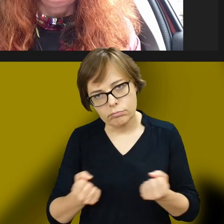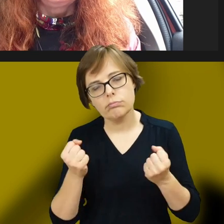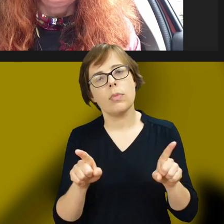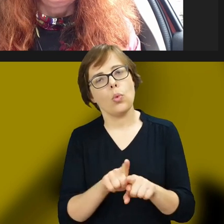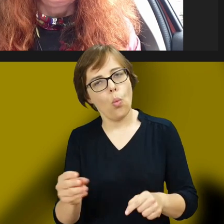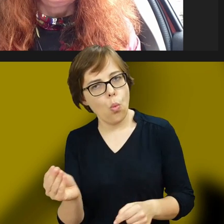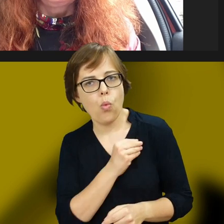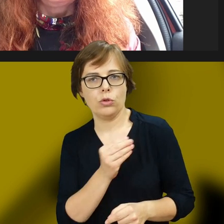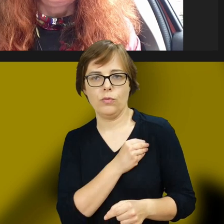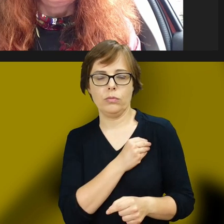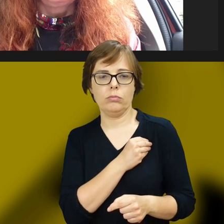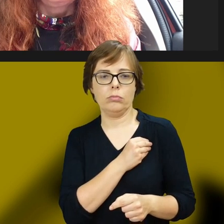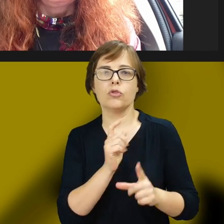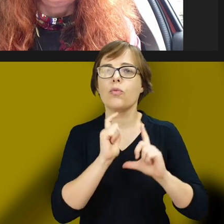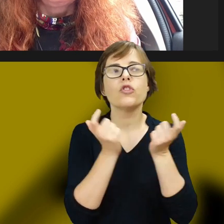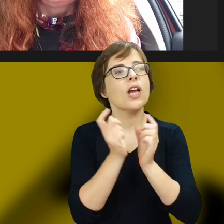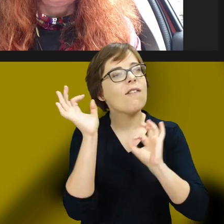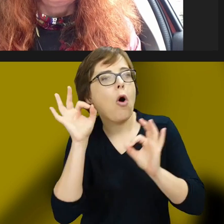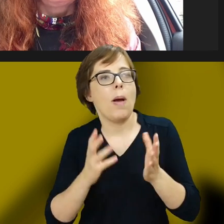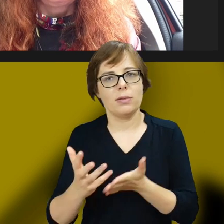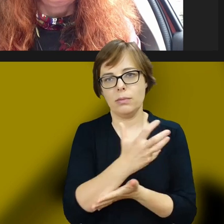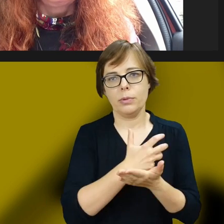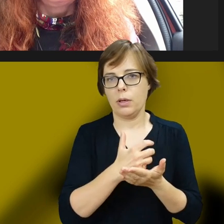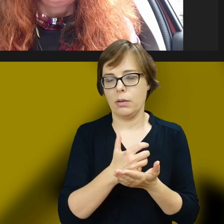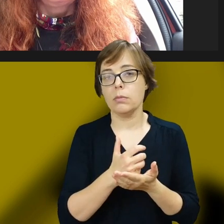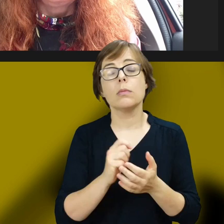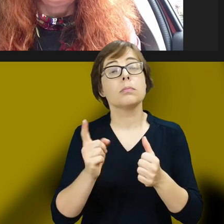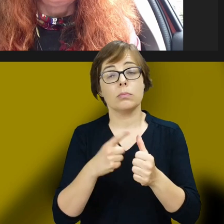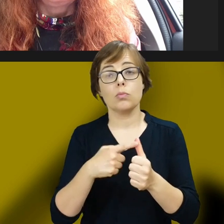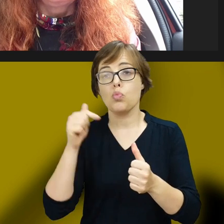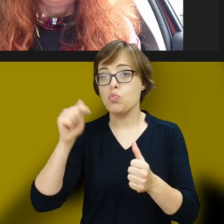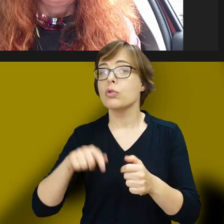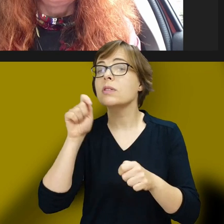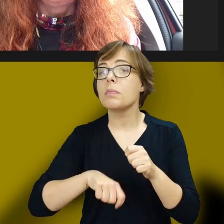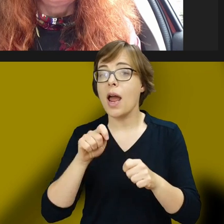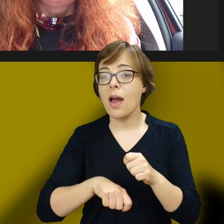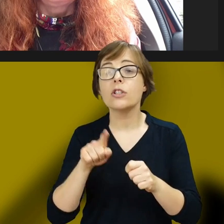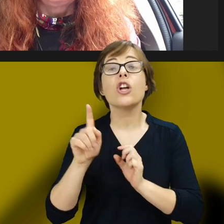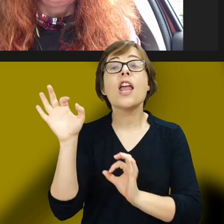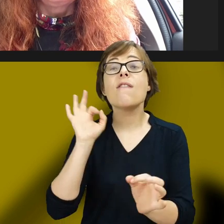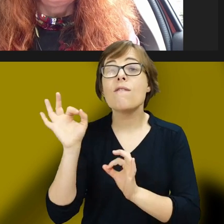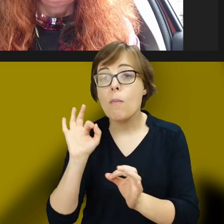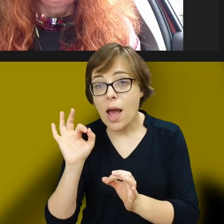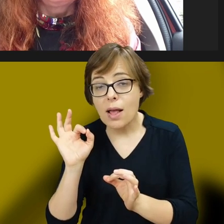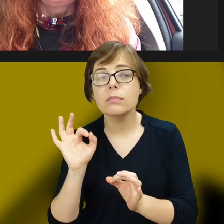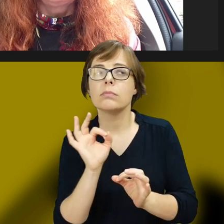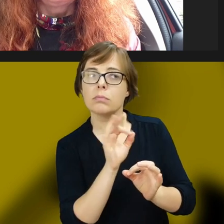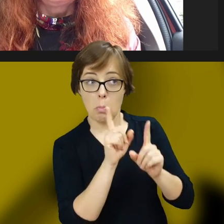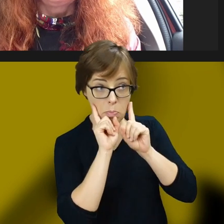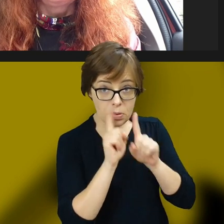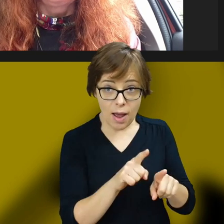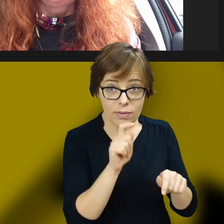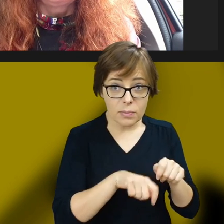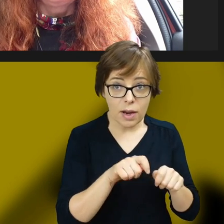i wykorzystaniu materiałów prasowych, zwłaszcza sprawdzić zgodność z prawdą uzyskanych wiadomości lub podać